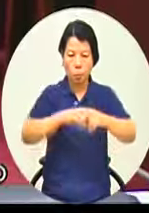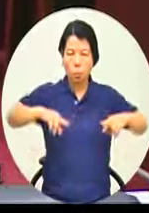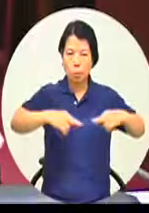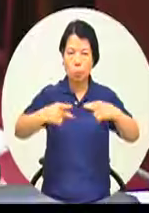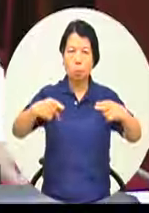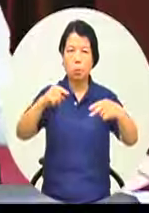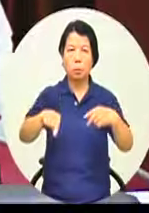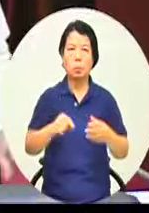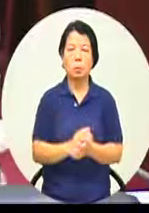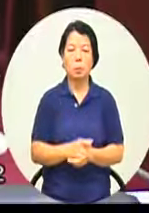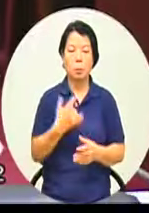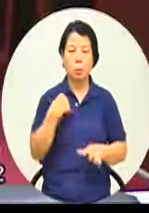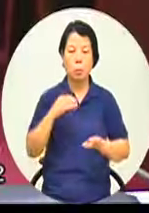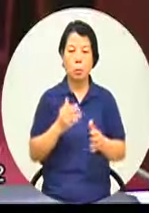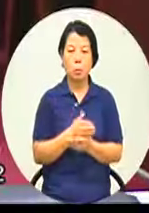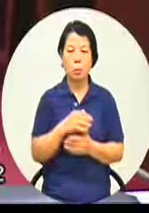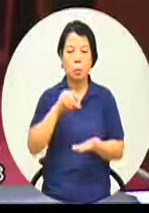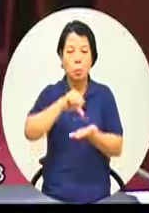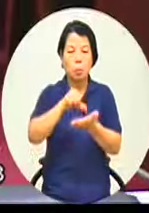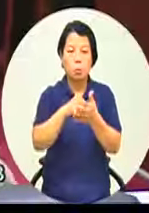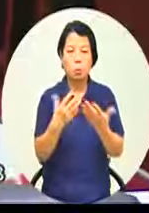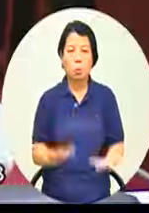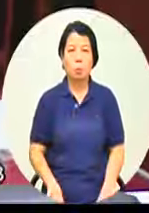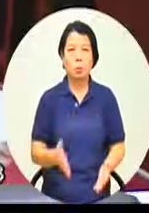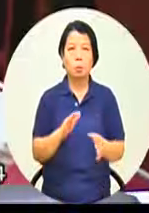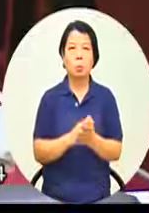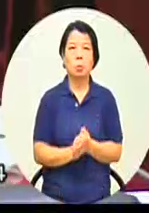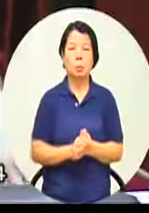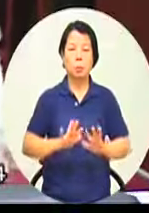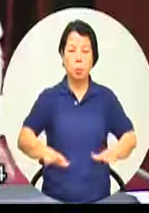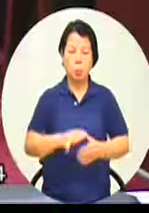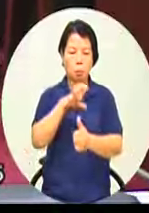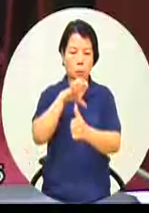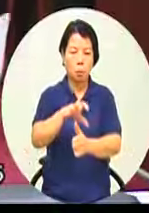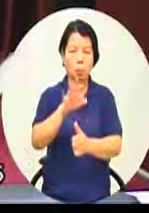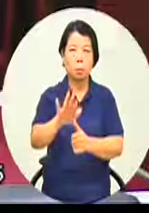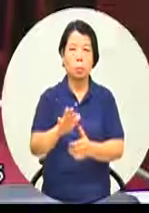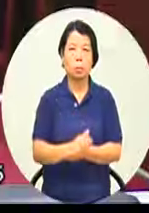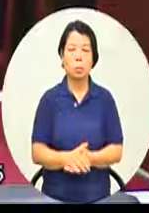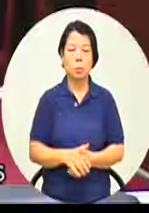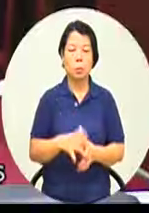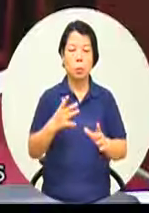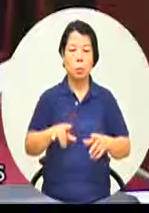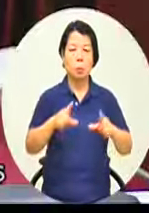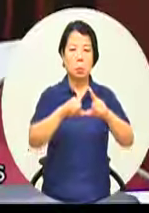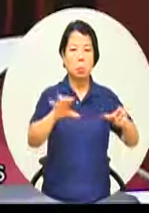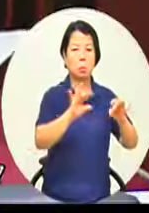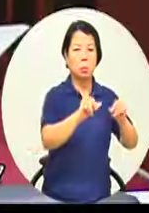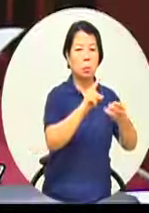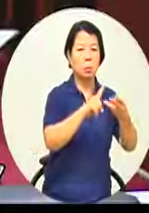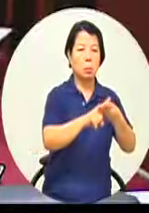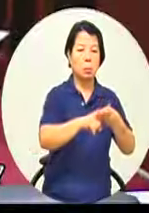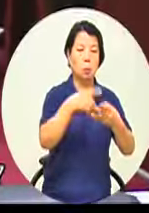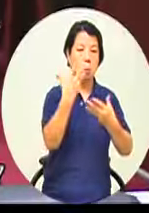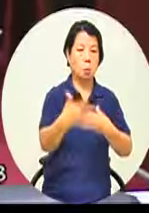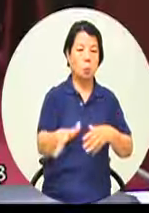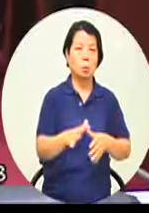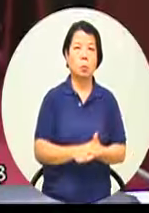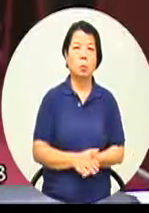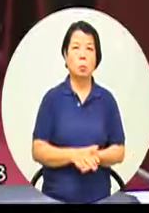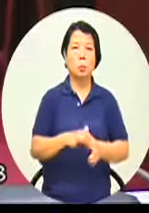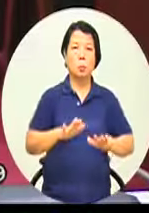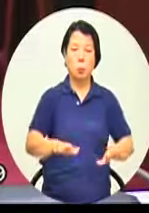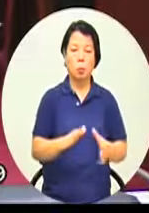这个休耕的面积啊，起码一点五级的限制，因为一寡是大地主嘛，好，它休耕面积现在已